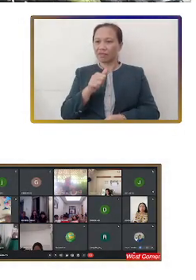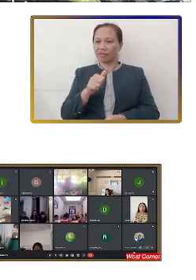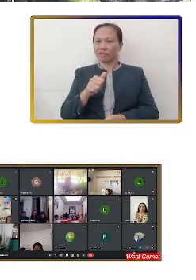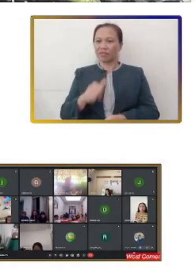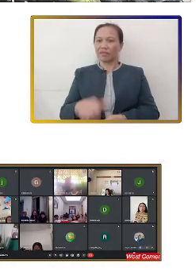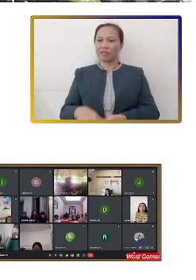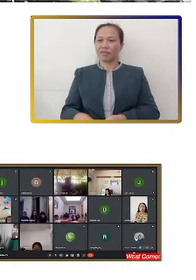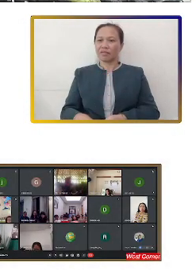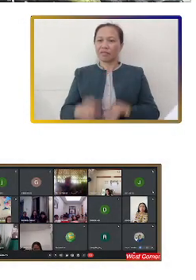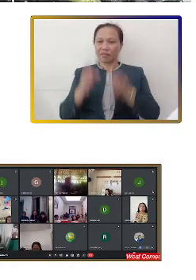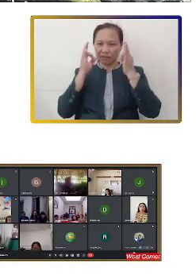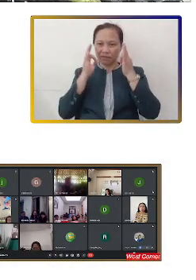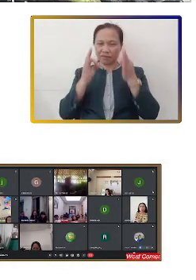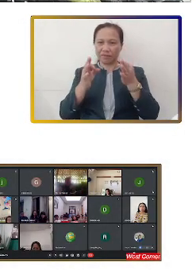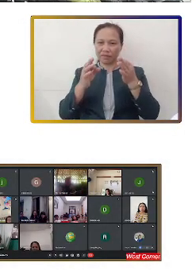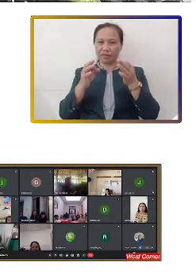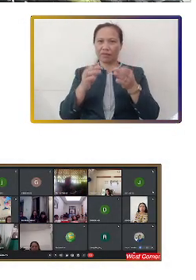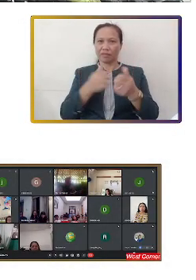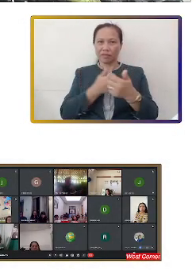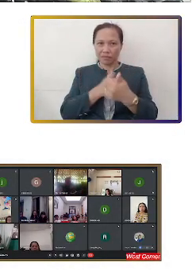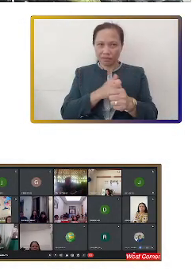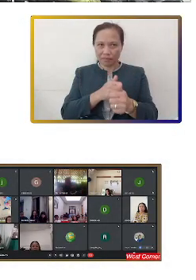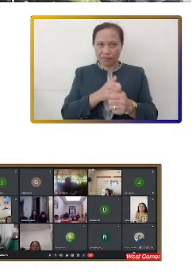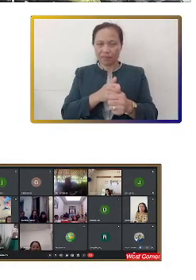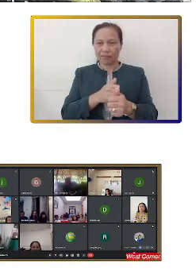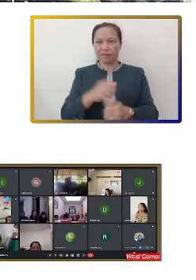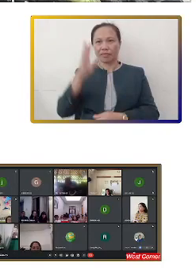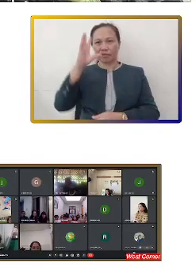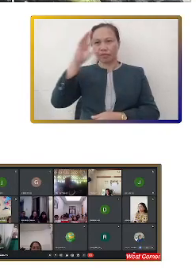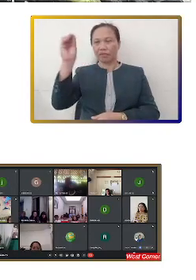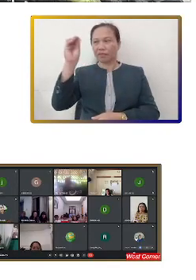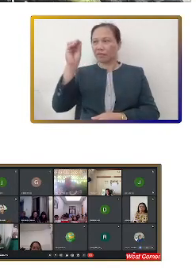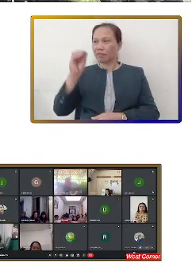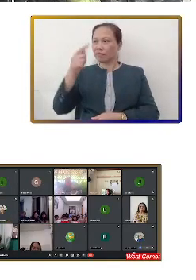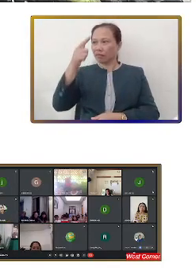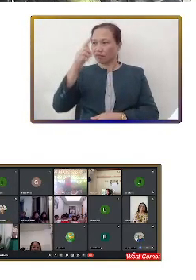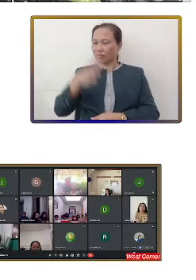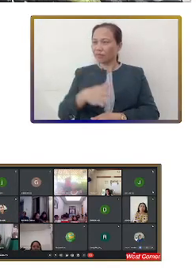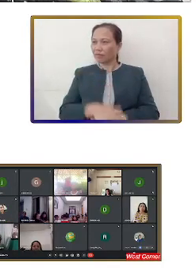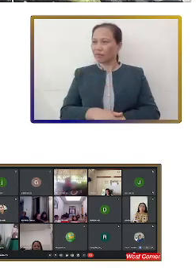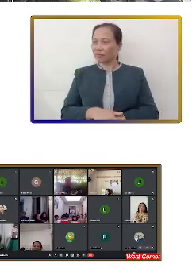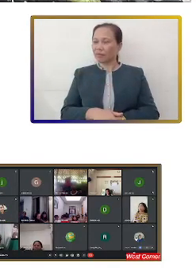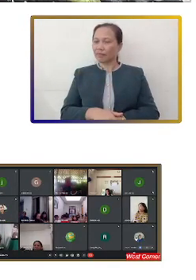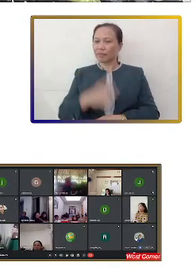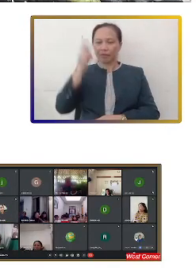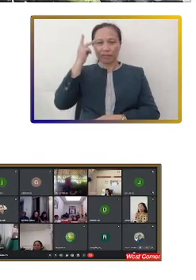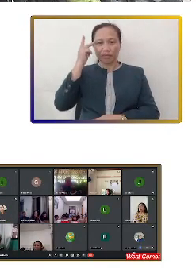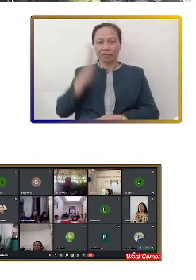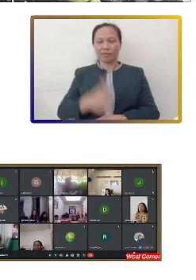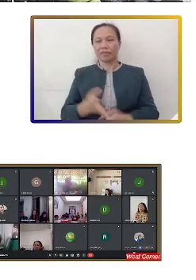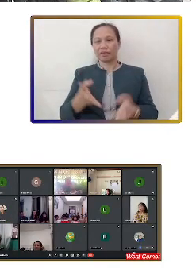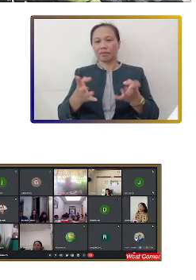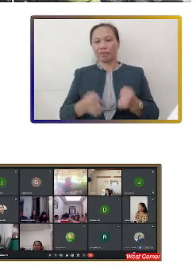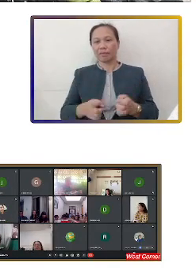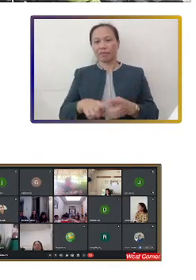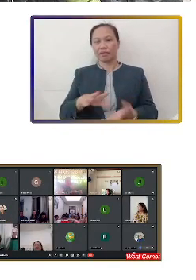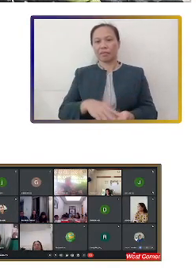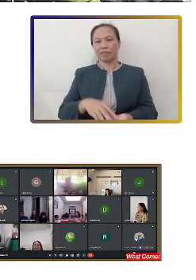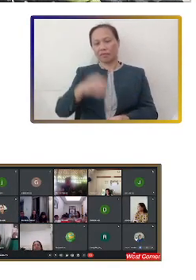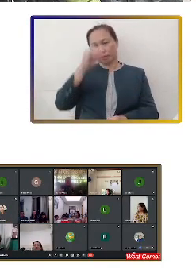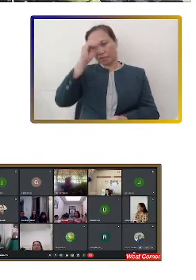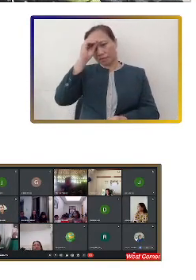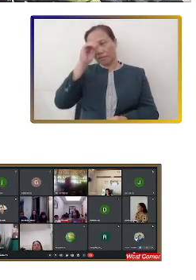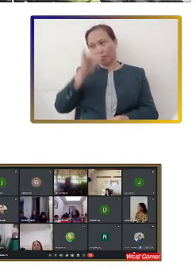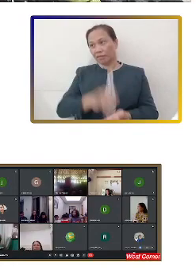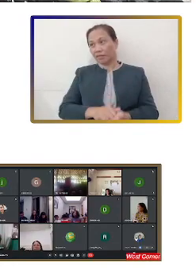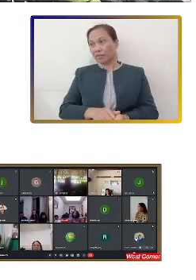See that? Kapatid, pinapakita ko lamang po sa inyo ito sapagkat gusto kong malaman nyo na ang simbahan ito inanatili sa